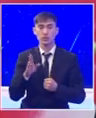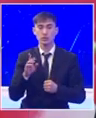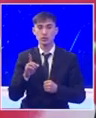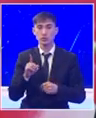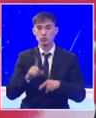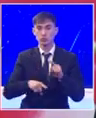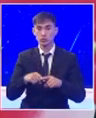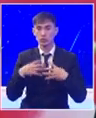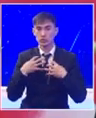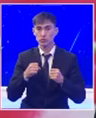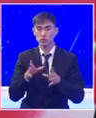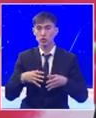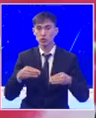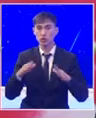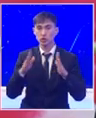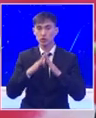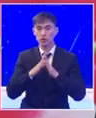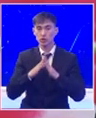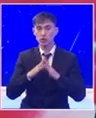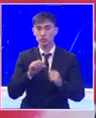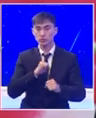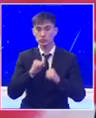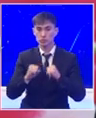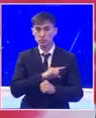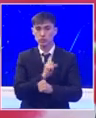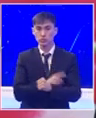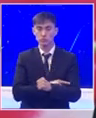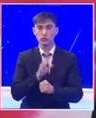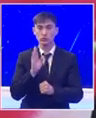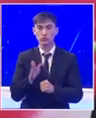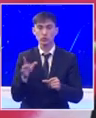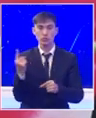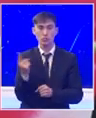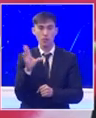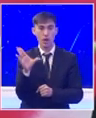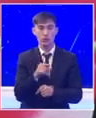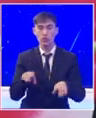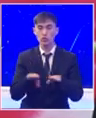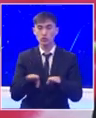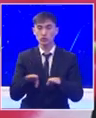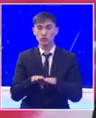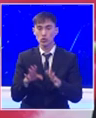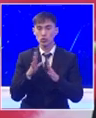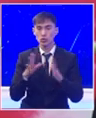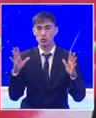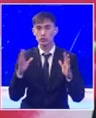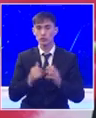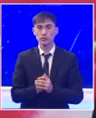бүтін, шаңырақтарың чайқалмай, жаққан оттарың сөнбесін. Бірің емес, бәріңе осындай үлкен